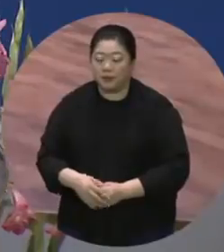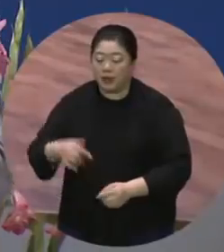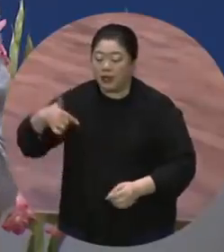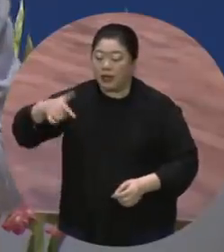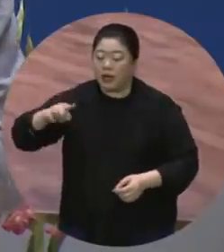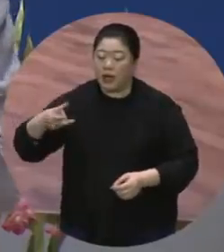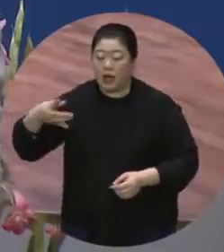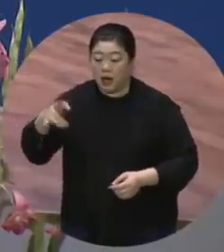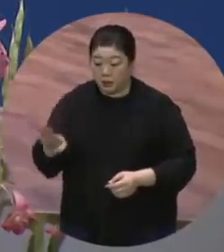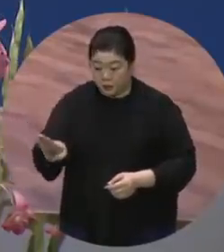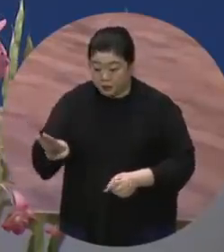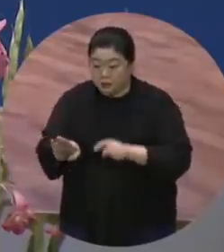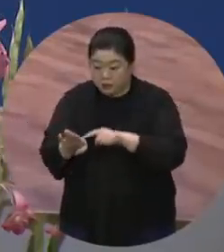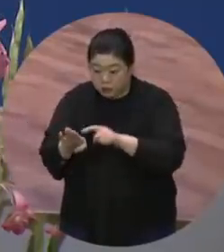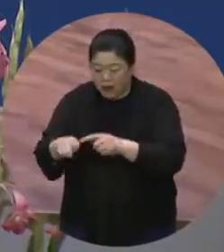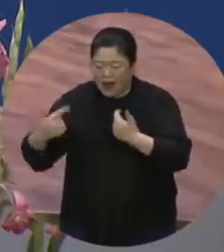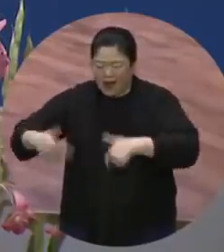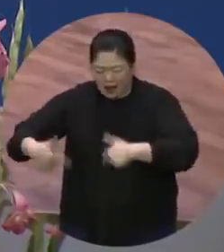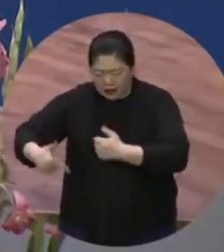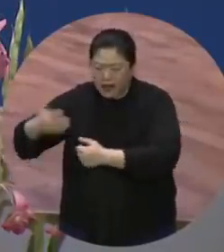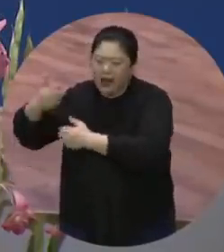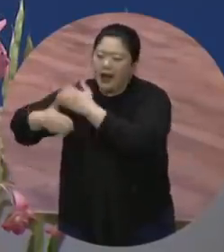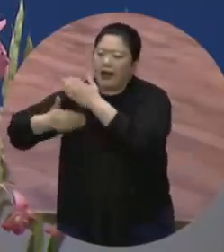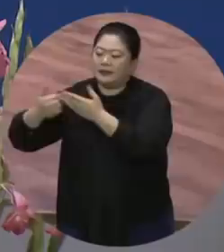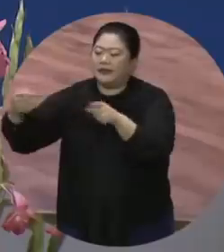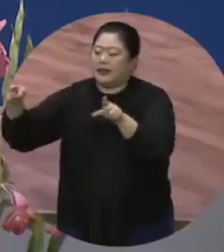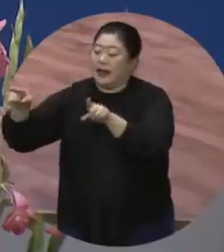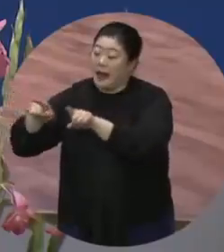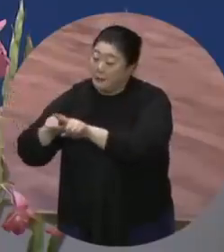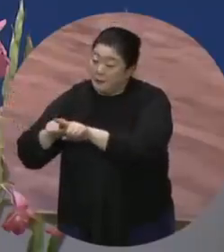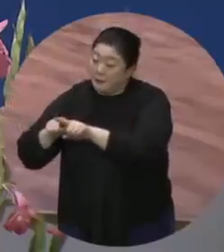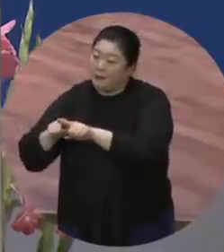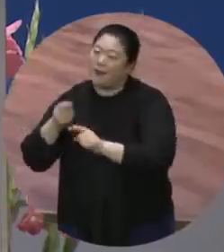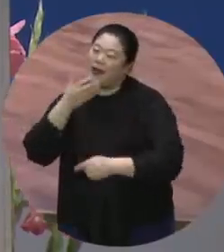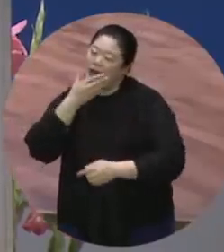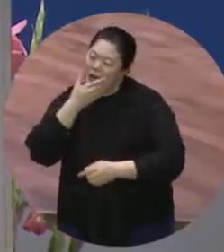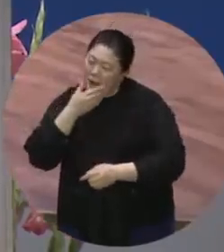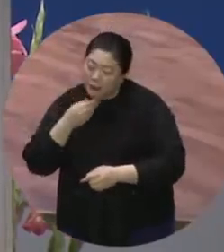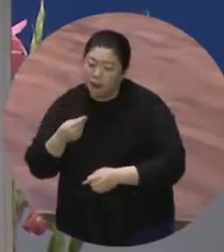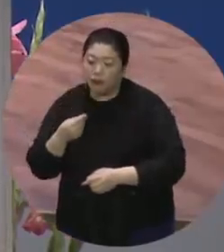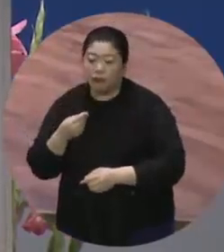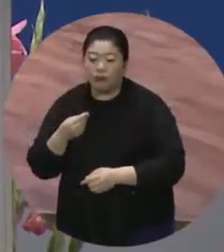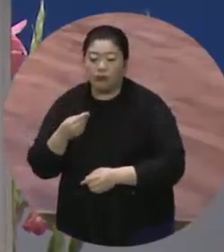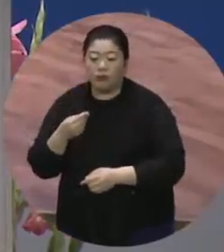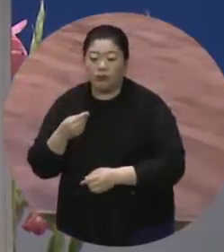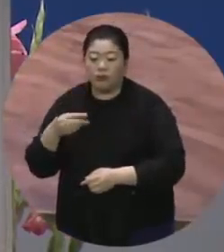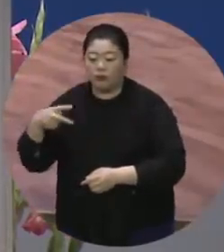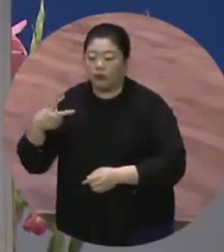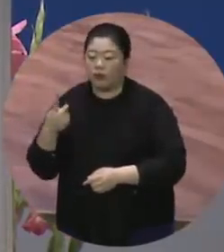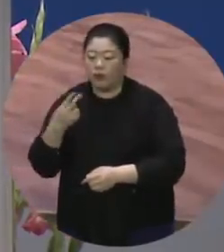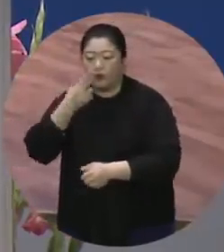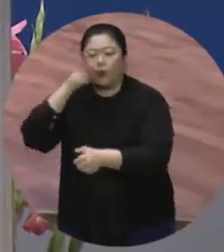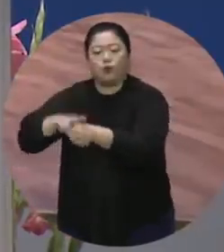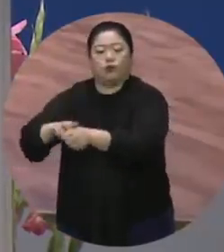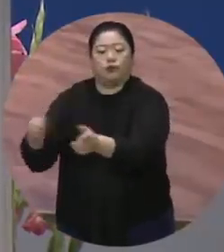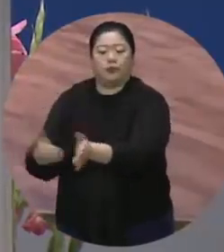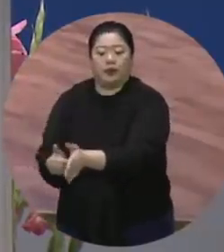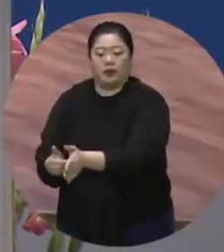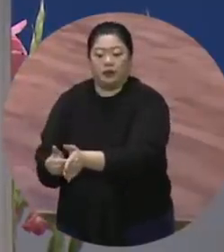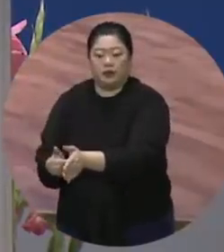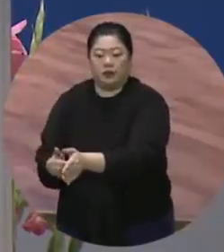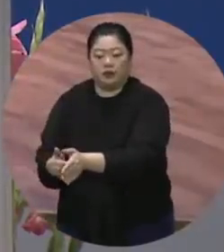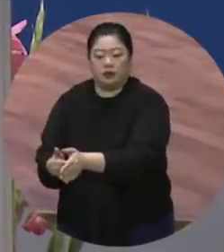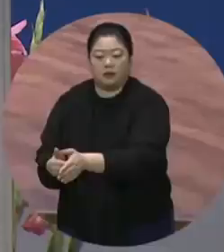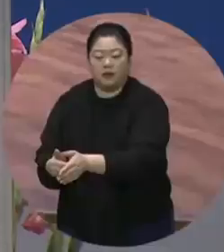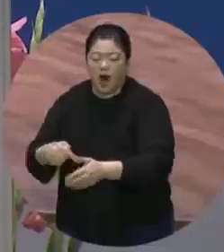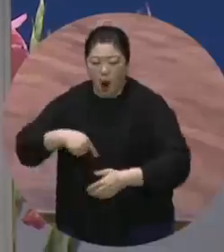하나님과 함께하는 뭐랬어요? 행복한 도전이었어요. 행복한 도전. 자기